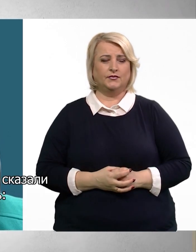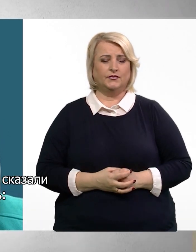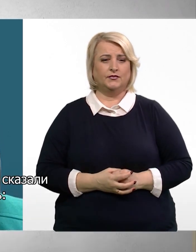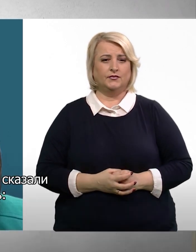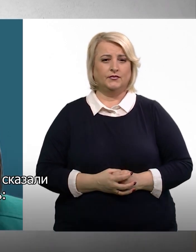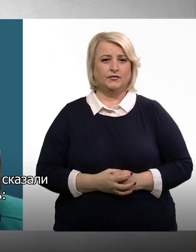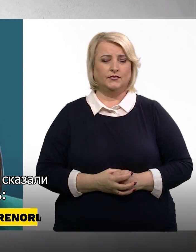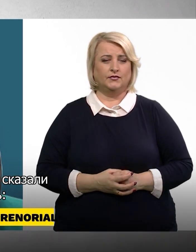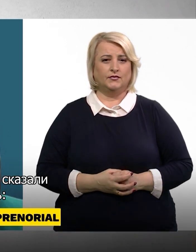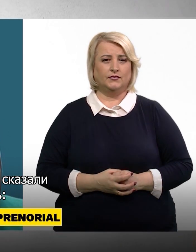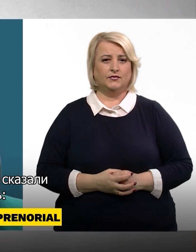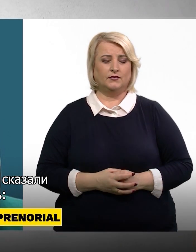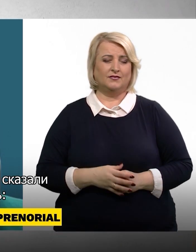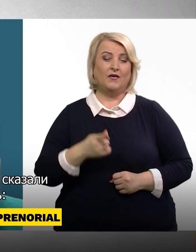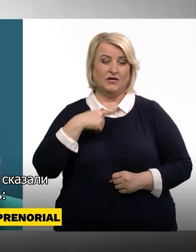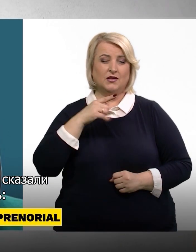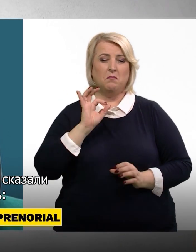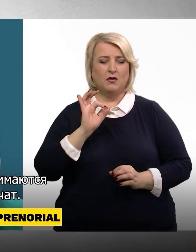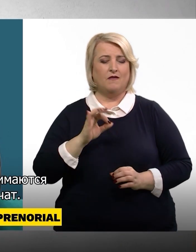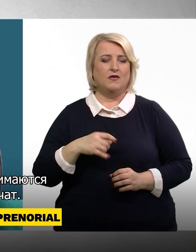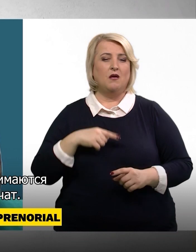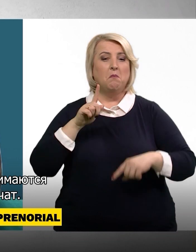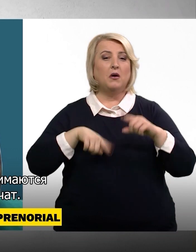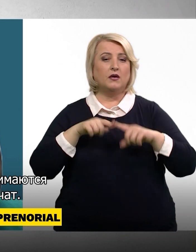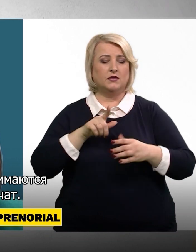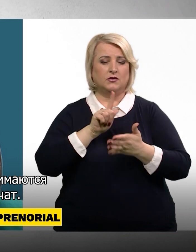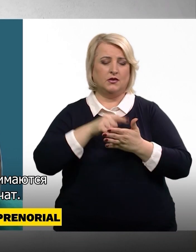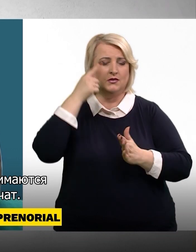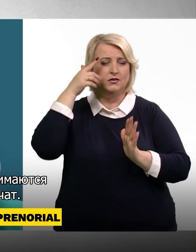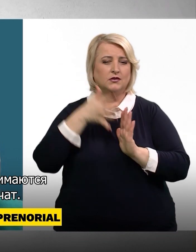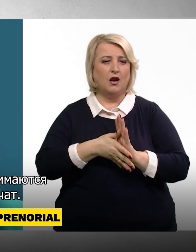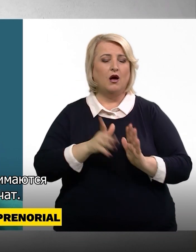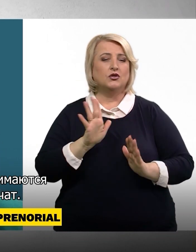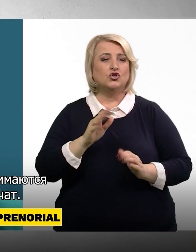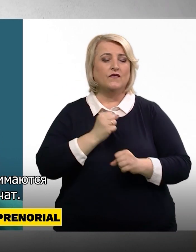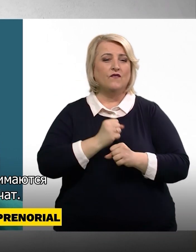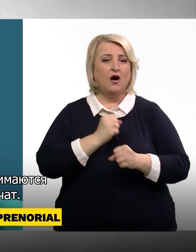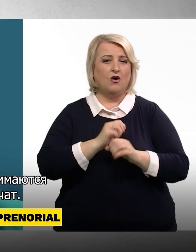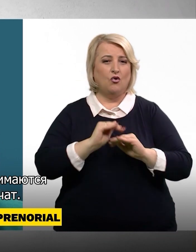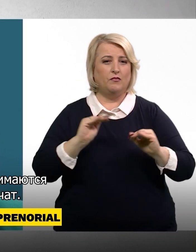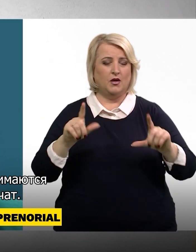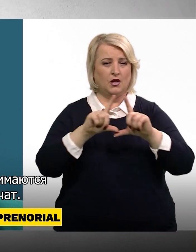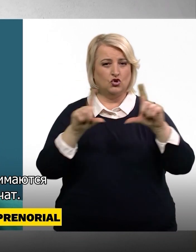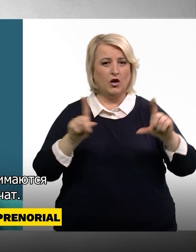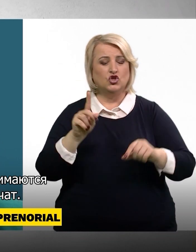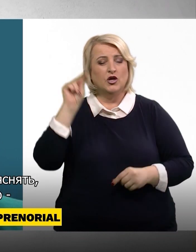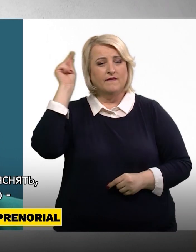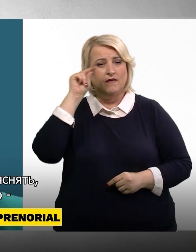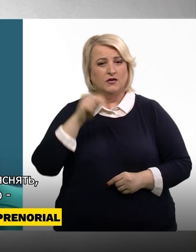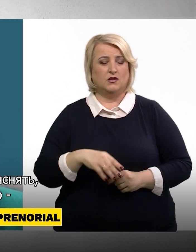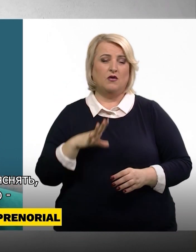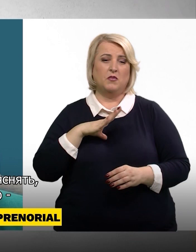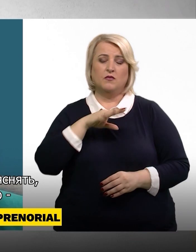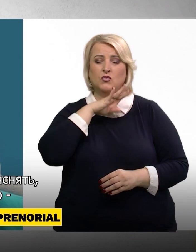Exact. A spus acolo ceva foarte important, părinții. Ei trebuie să înțeleagă ceea ce fac copiii la școală și ce învață ei.